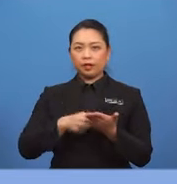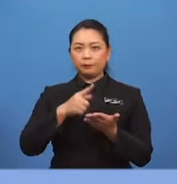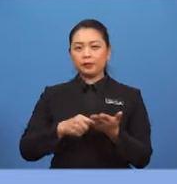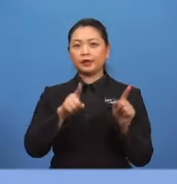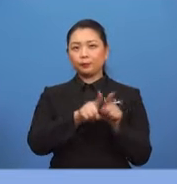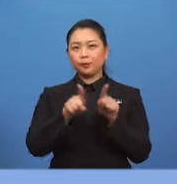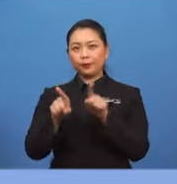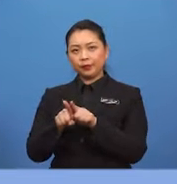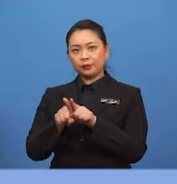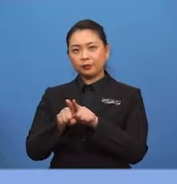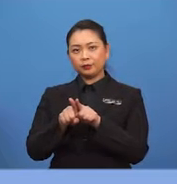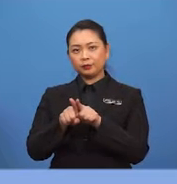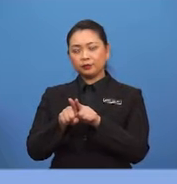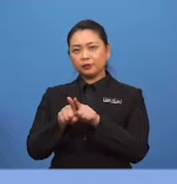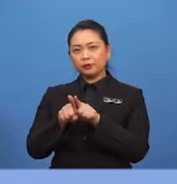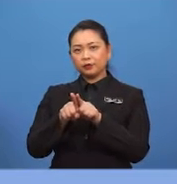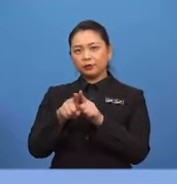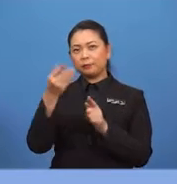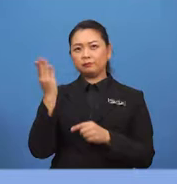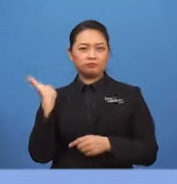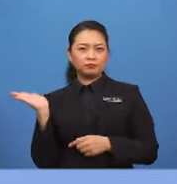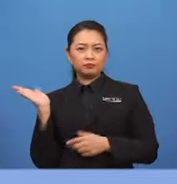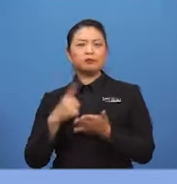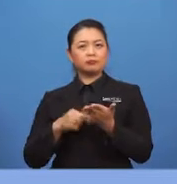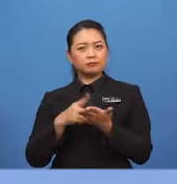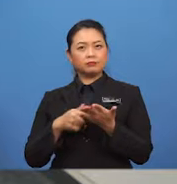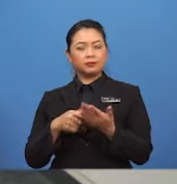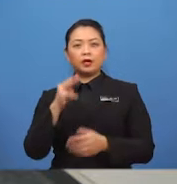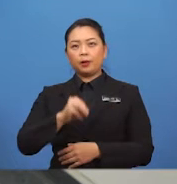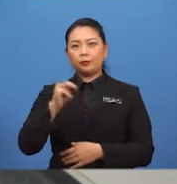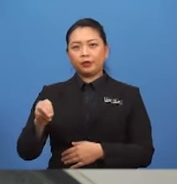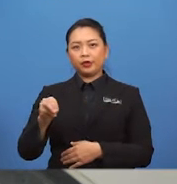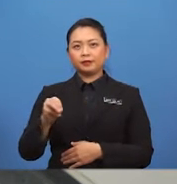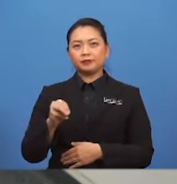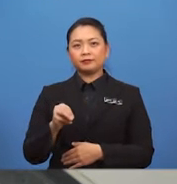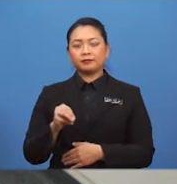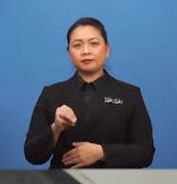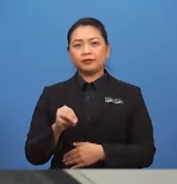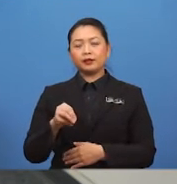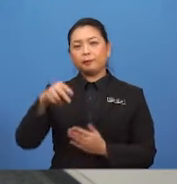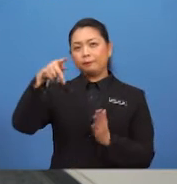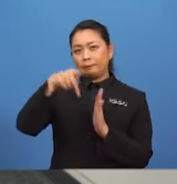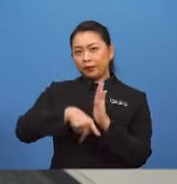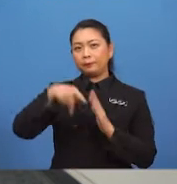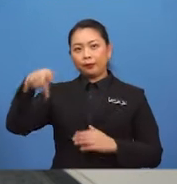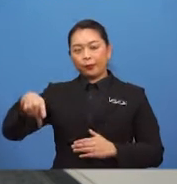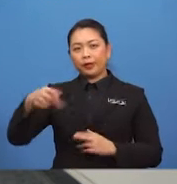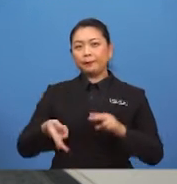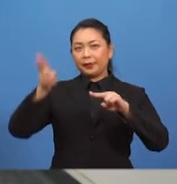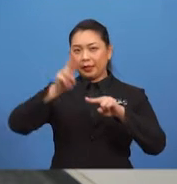Apakah pula pempolimeran penambahan ini ya? Murid-murid,